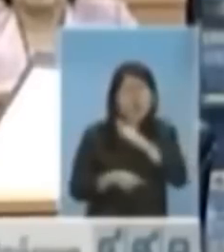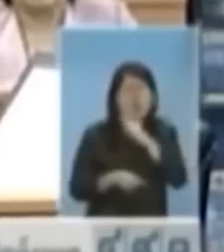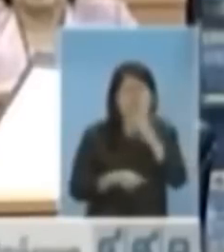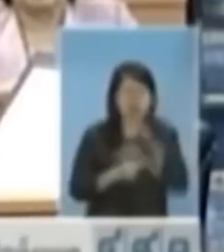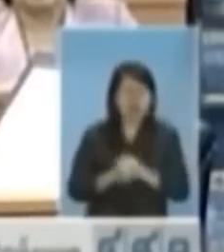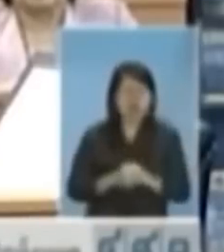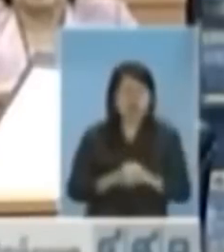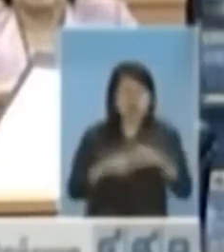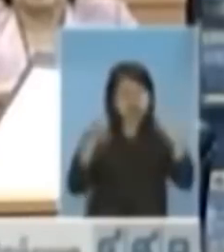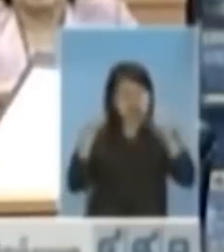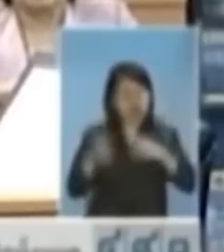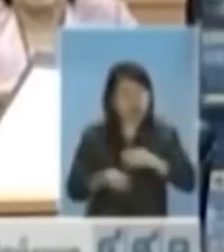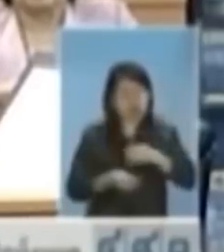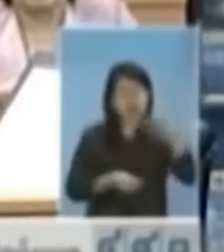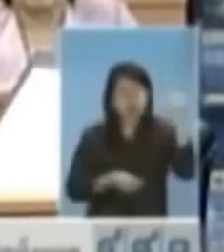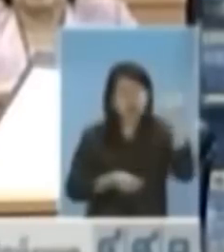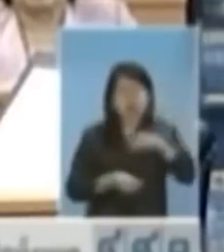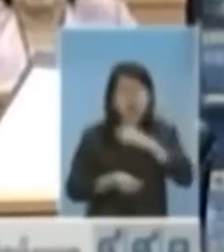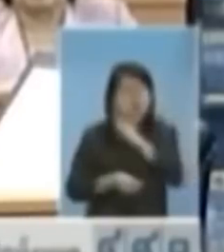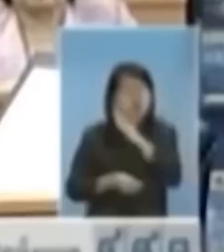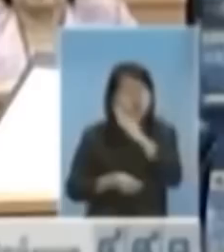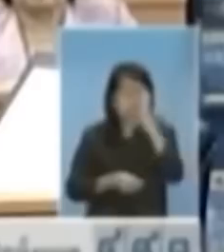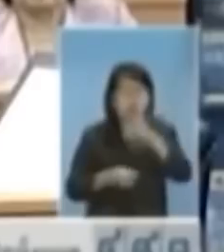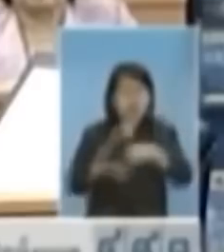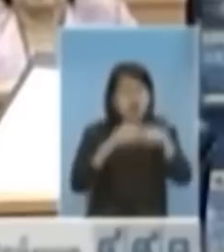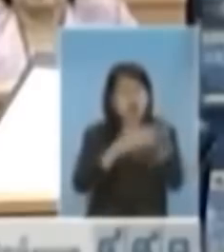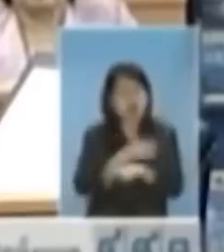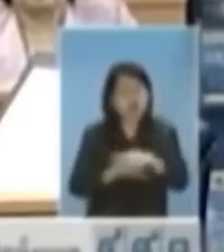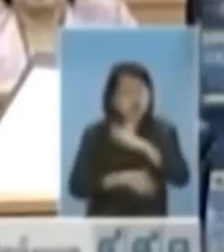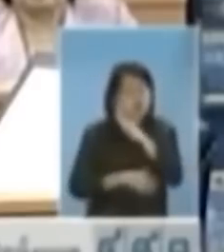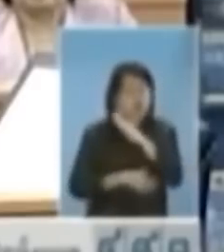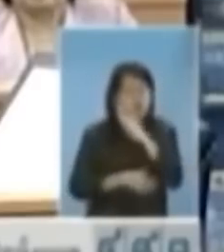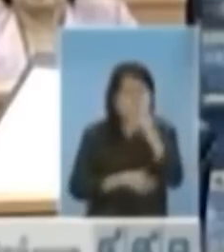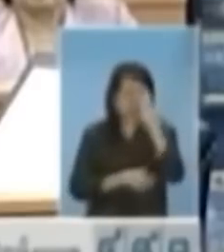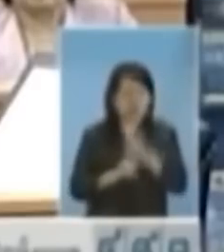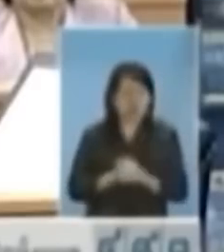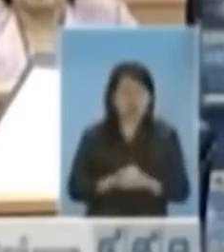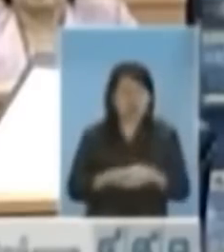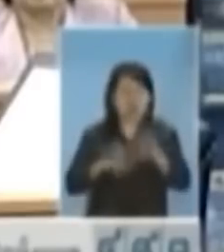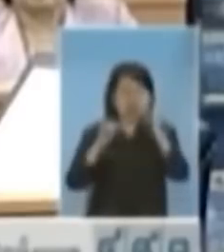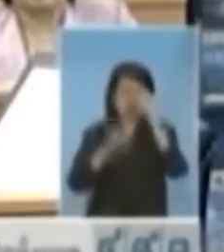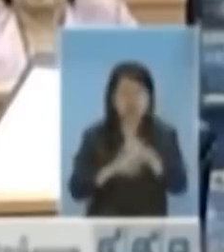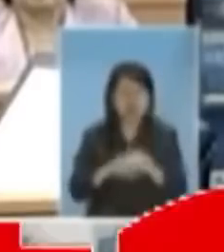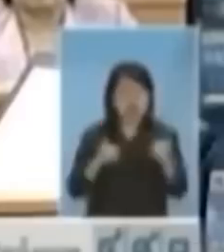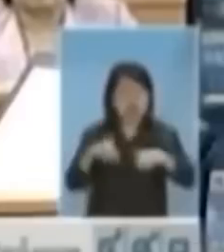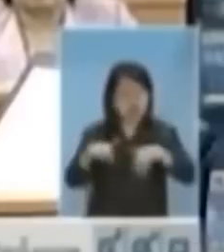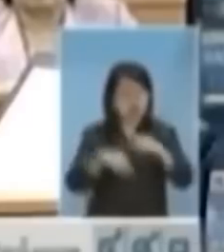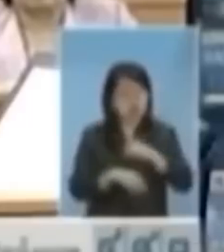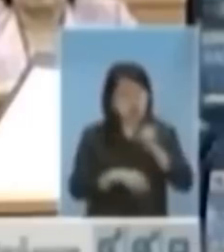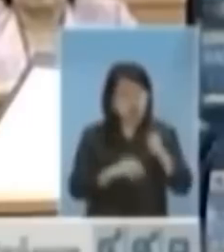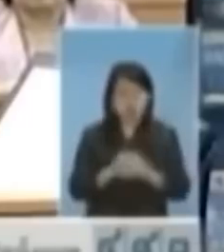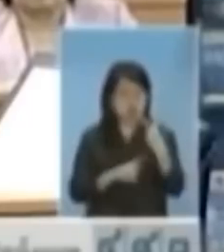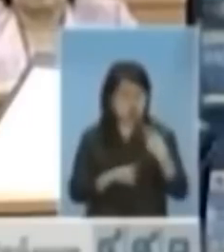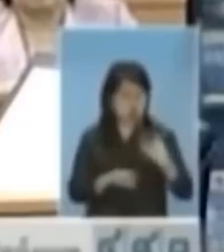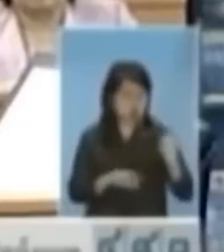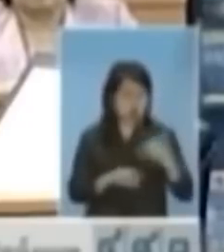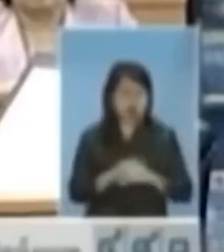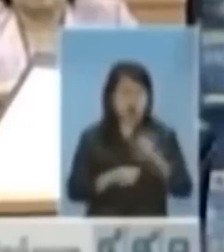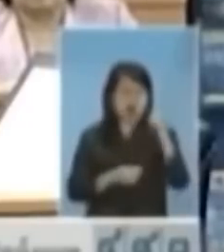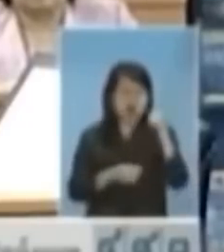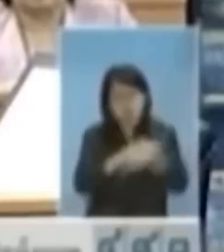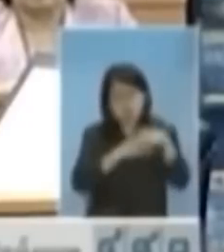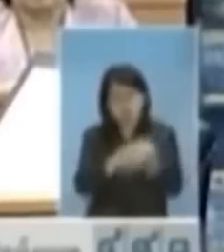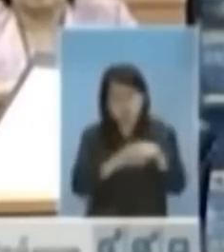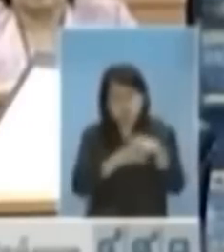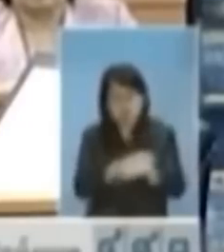ท่านต้องปล่อยปะละเลยให้มีการทุจริตเกิดขึ้นจนมีคนเข้ากล่าวหากันว่าปล่อยให้มีการทุจริตทั้งตระกูลนะและที่สำคัญ